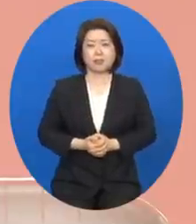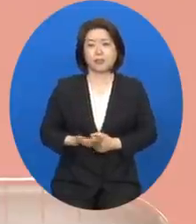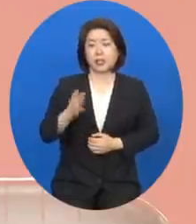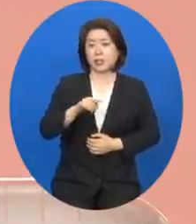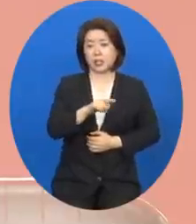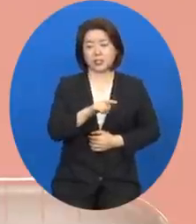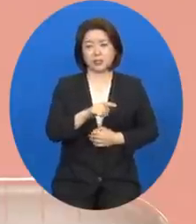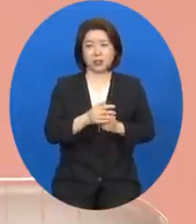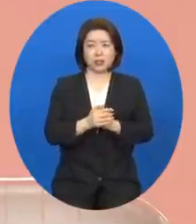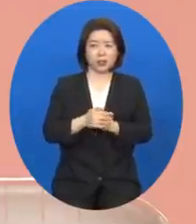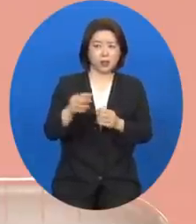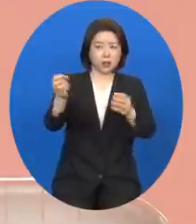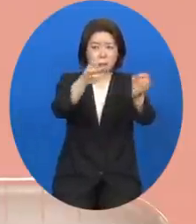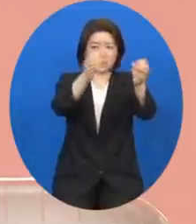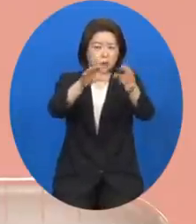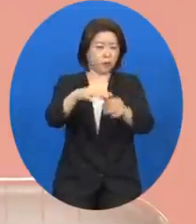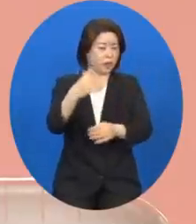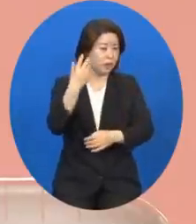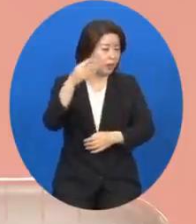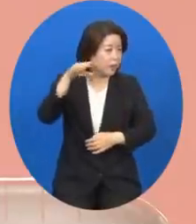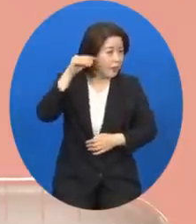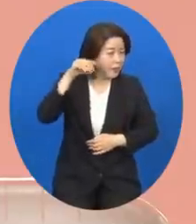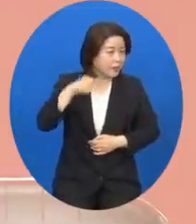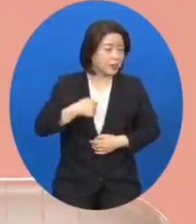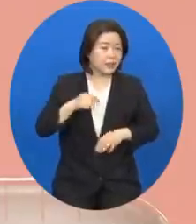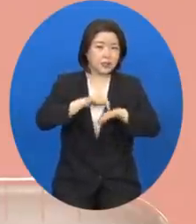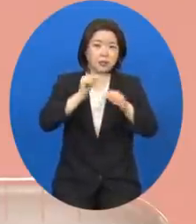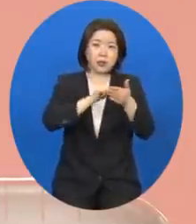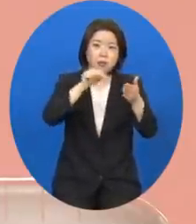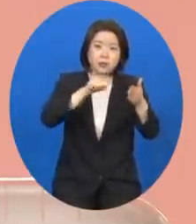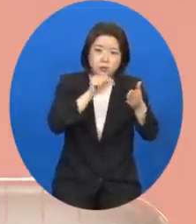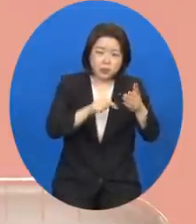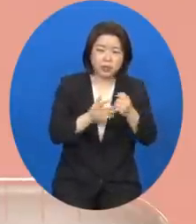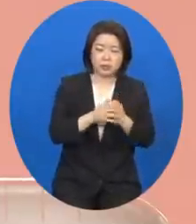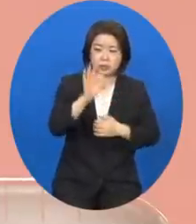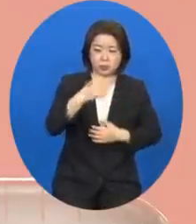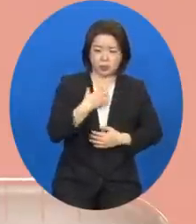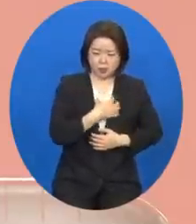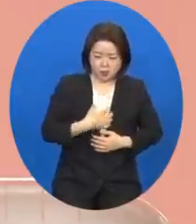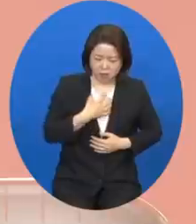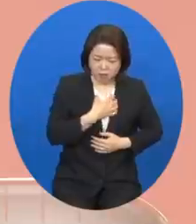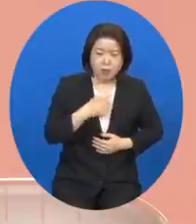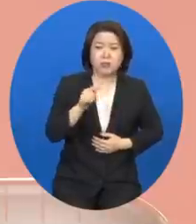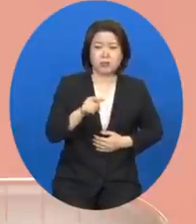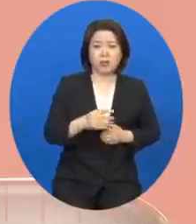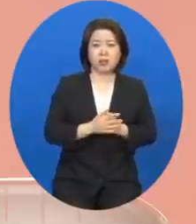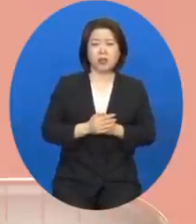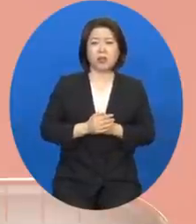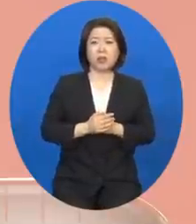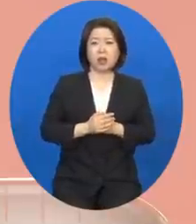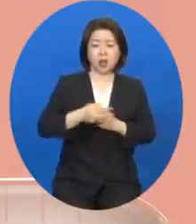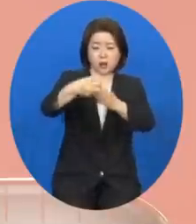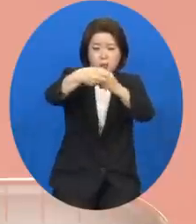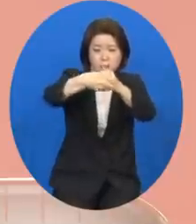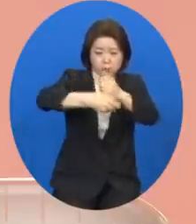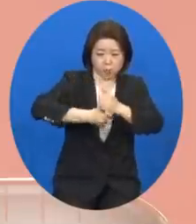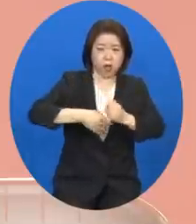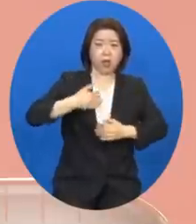그걸 듣는 제 마음속에는 이 돈 걱정과 염려가 제 속에도 영향을